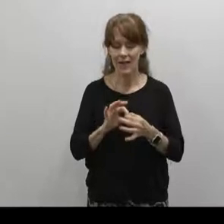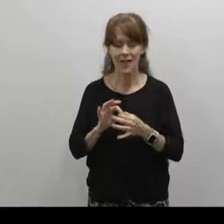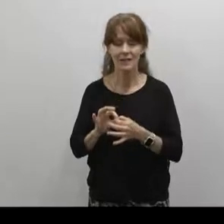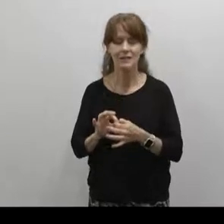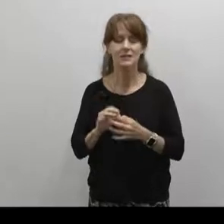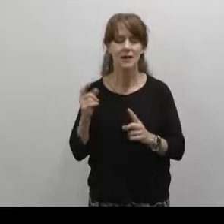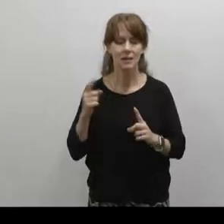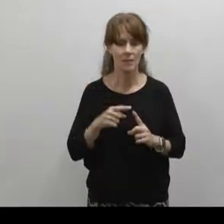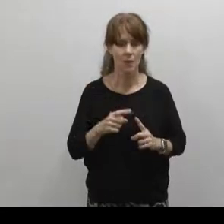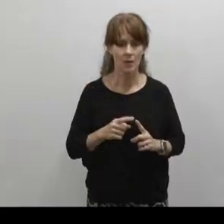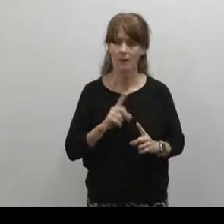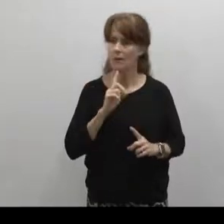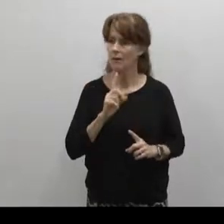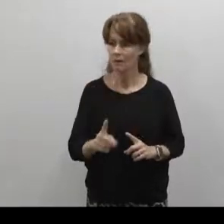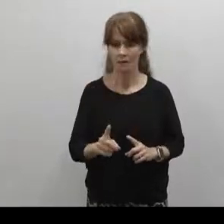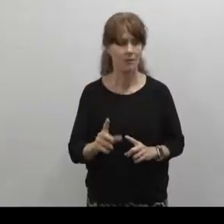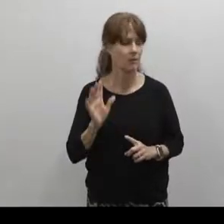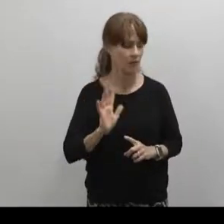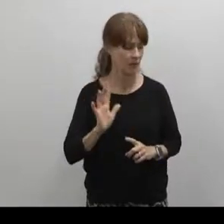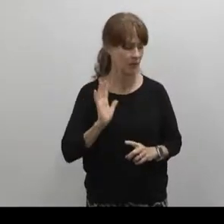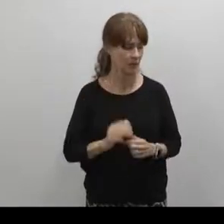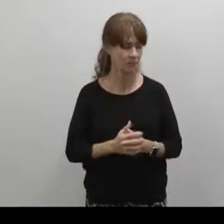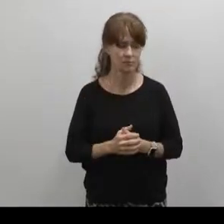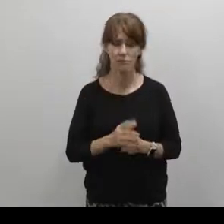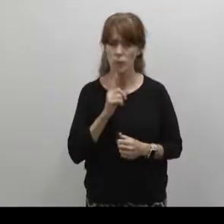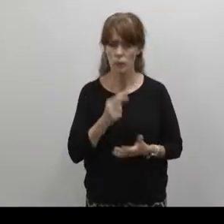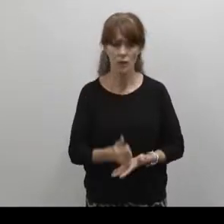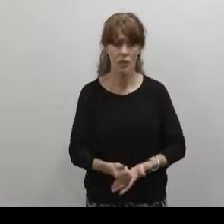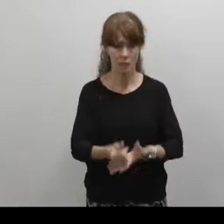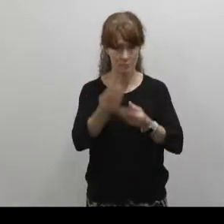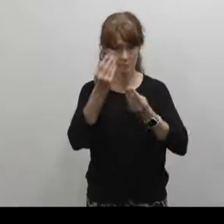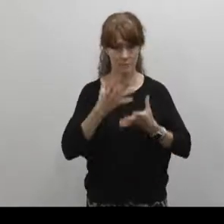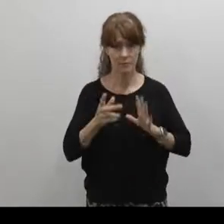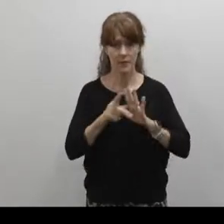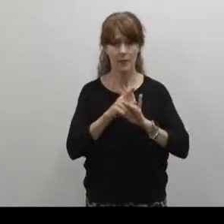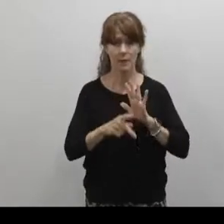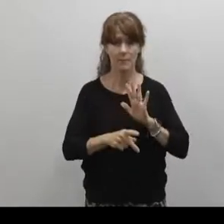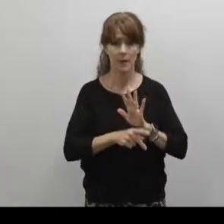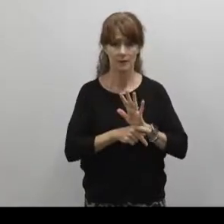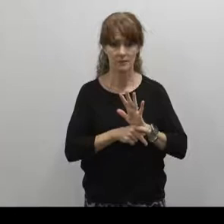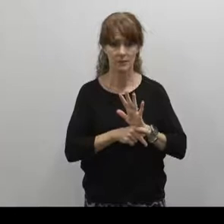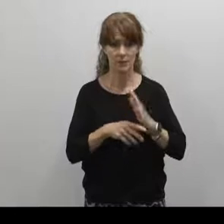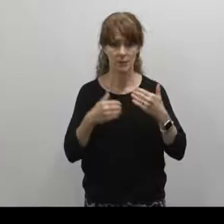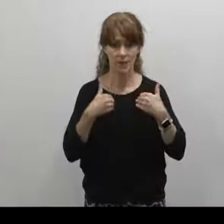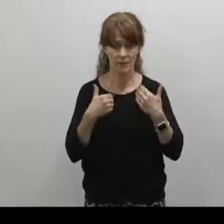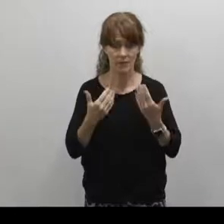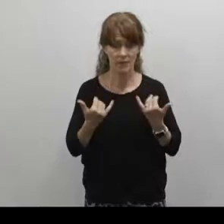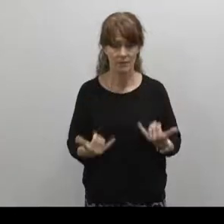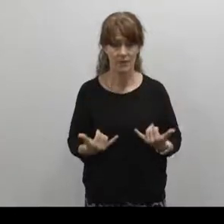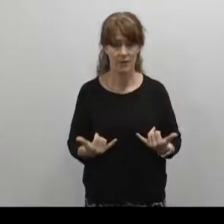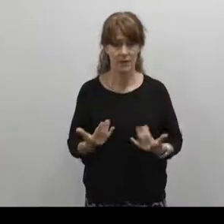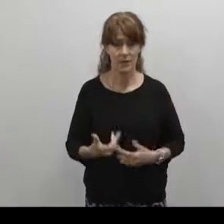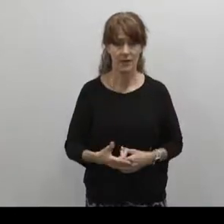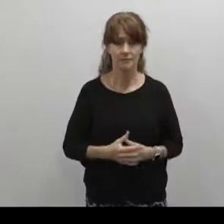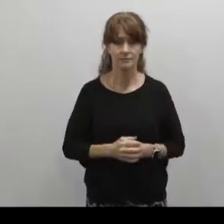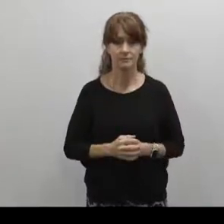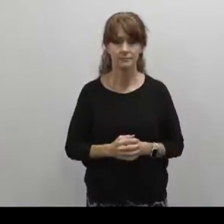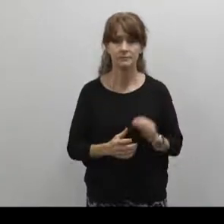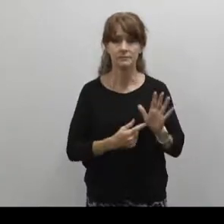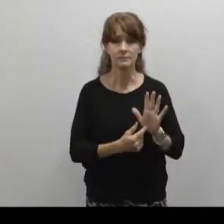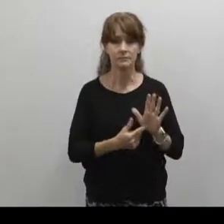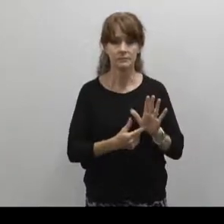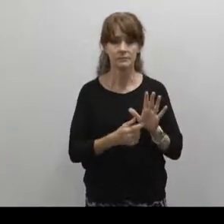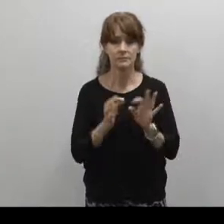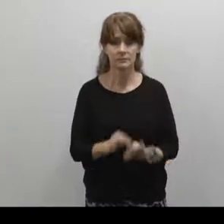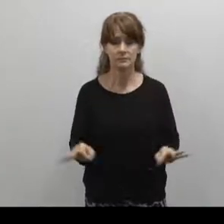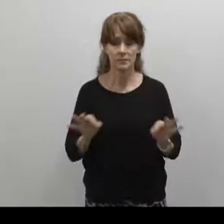ban tự tu bồ đề bị phục xem xin vì thưa ai cả bằng cả cô nội bài cô